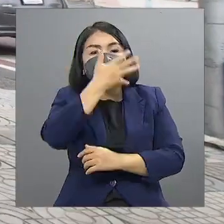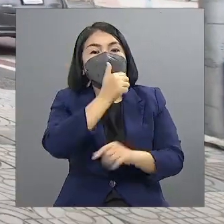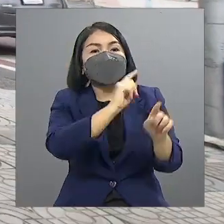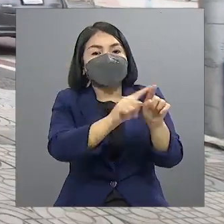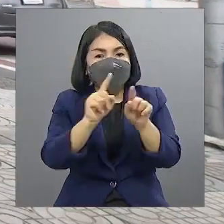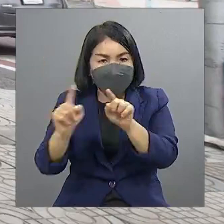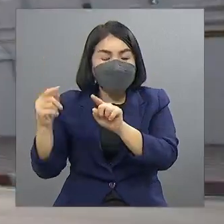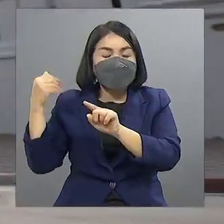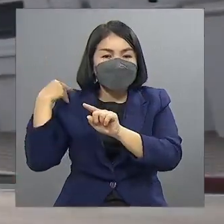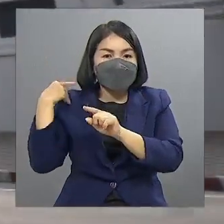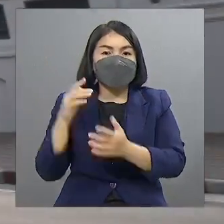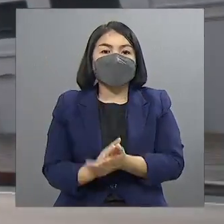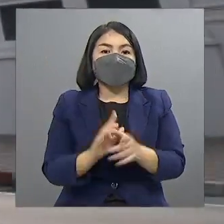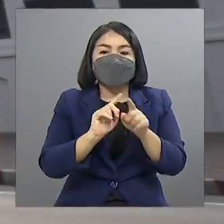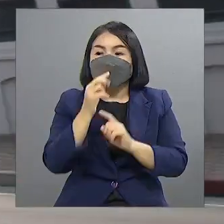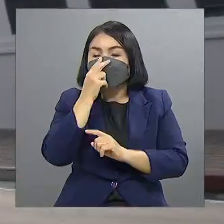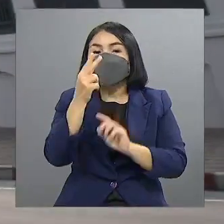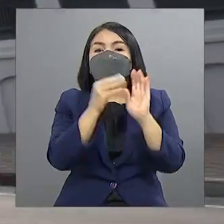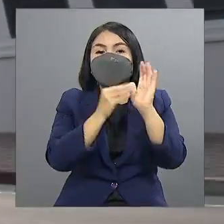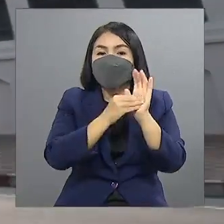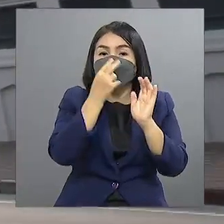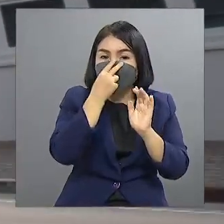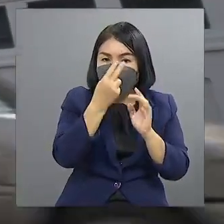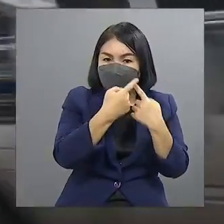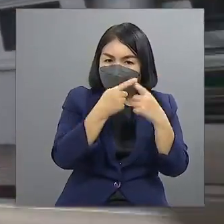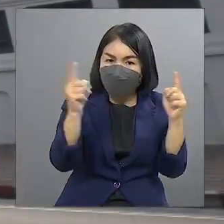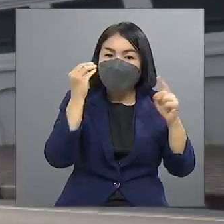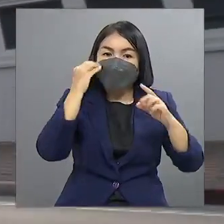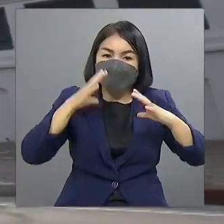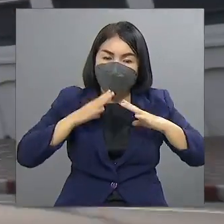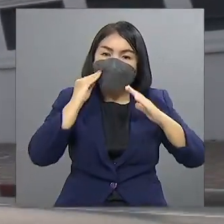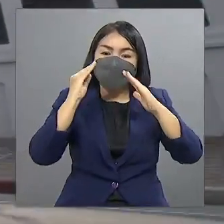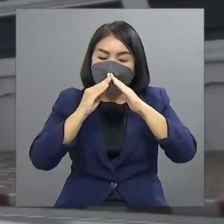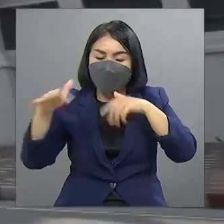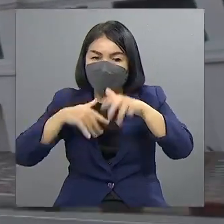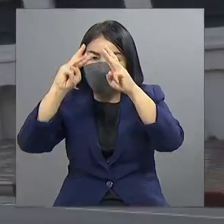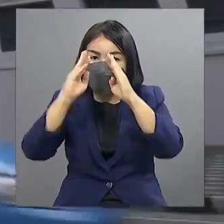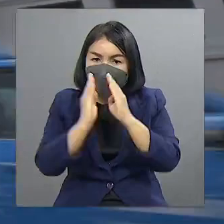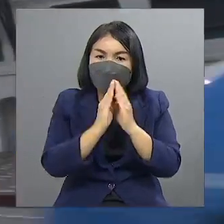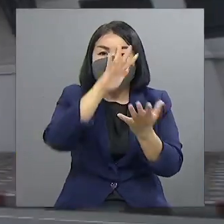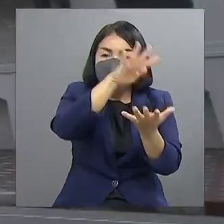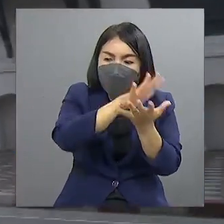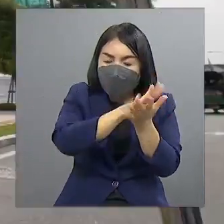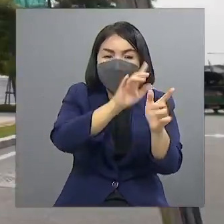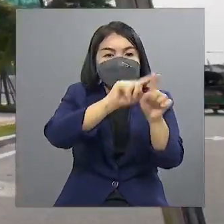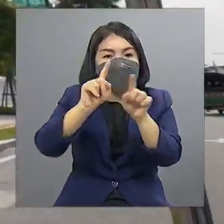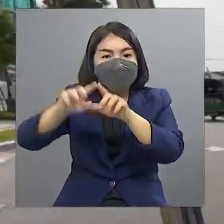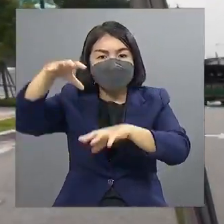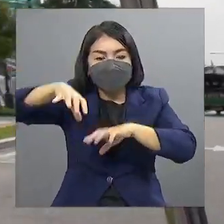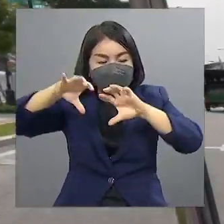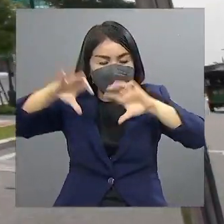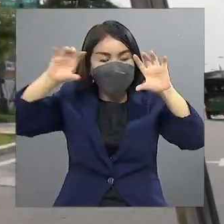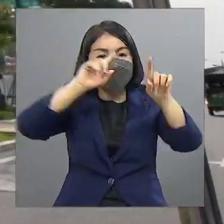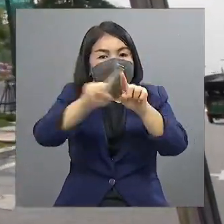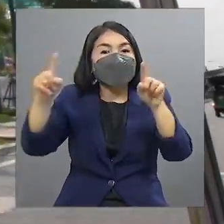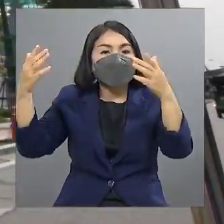ทั่วย่านพระนครครับไม่ว่าจะเป็นวังบ้านวัดโรงเรียนและสถานที่ราชการต่างๆนายช่างฝ